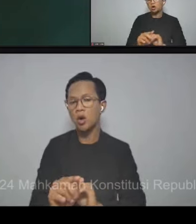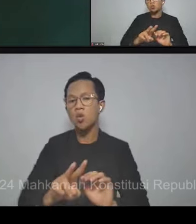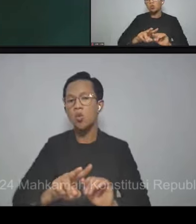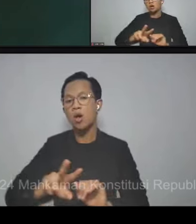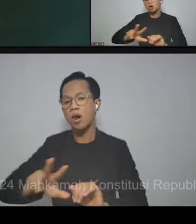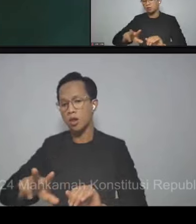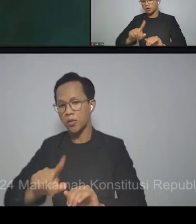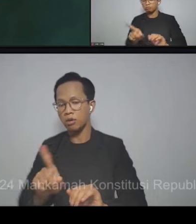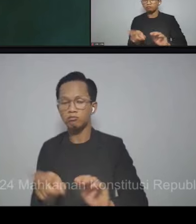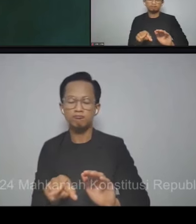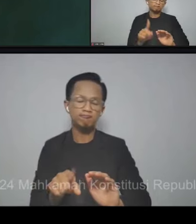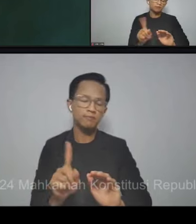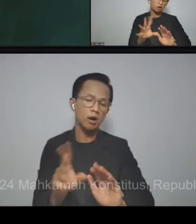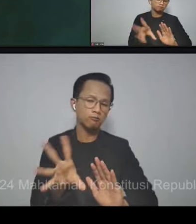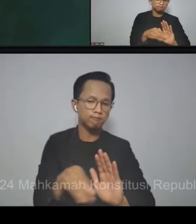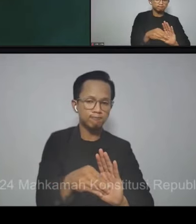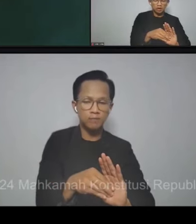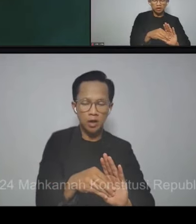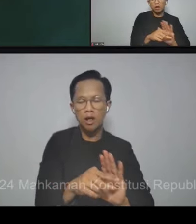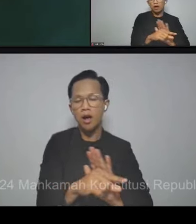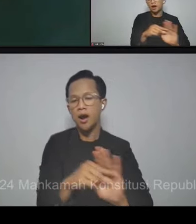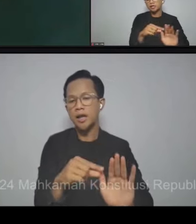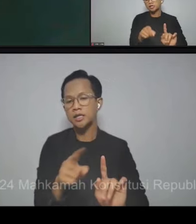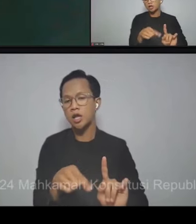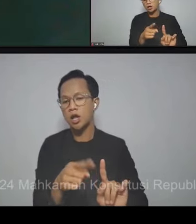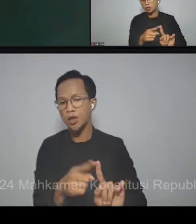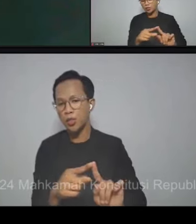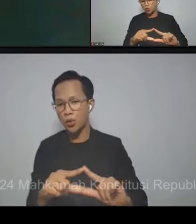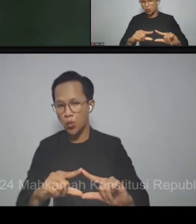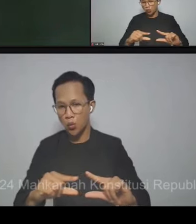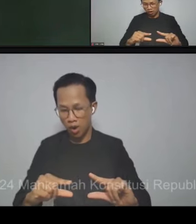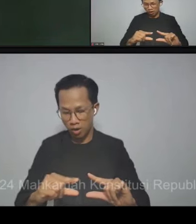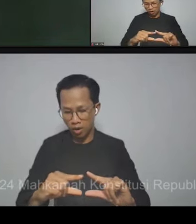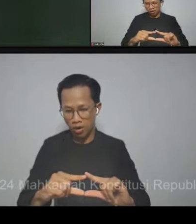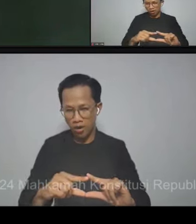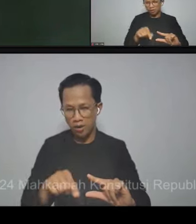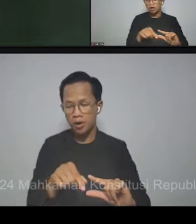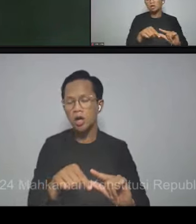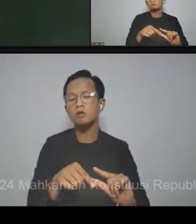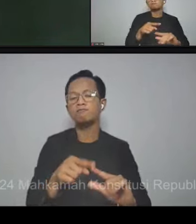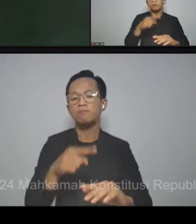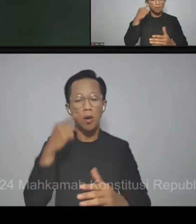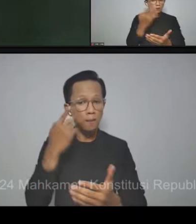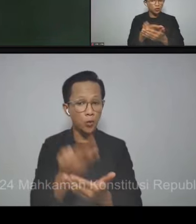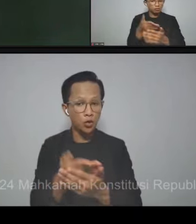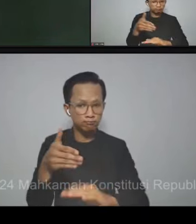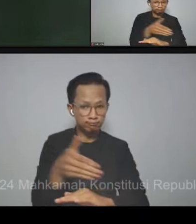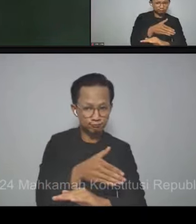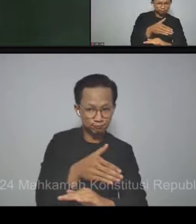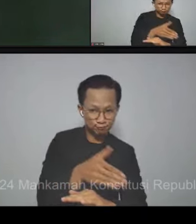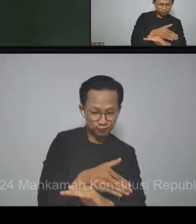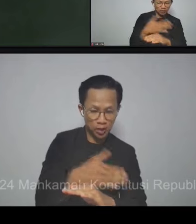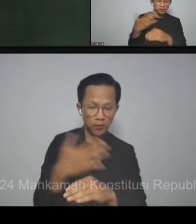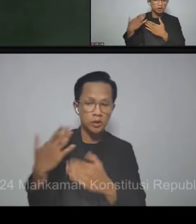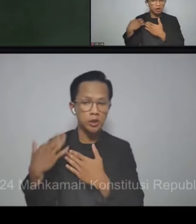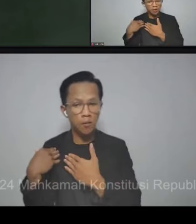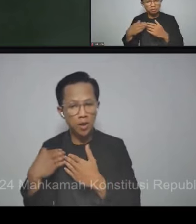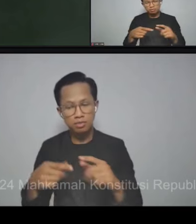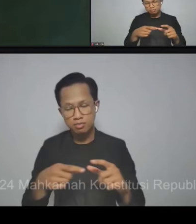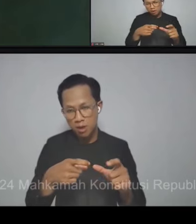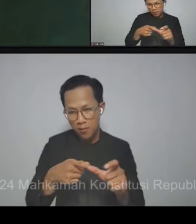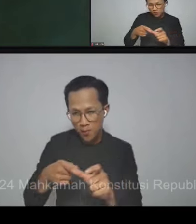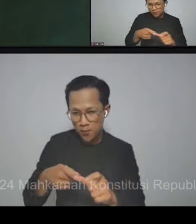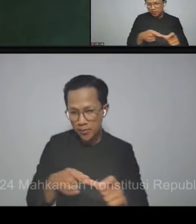dengan sisipan ayat 1A yang menyatakan pemeriksaan bukti permulaan dilaksanakan oleh pejabat penyidik pegawai negeri sipil di lingkungan